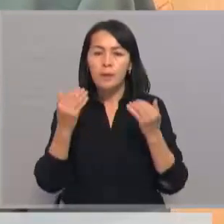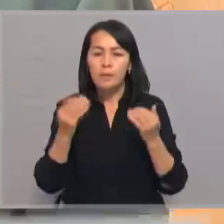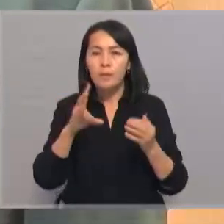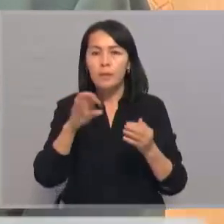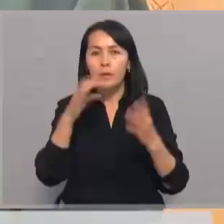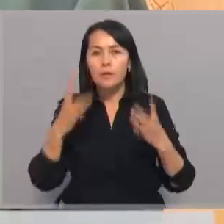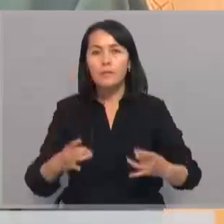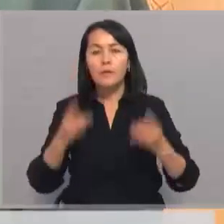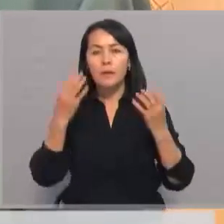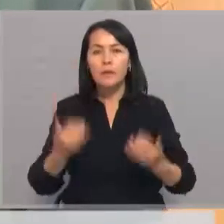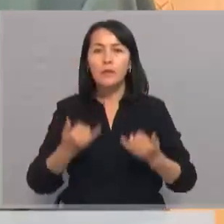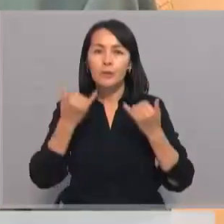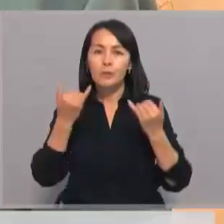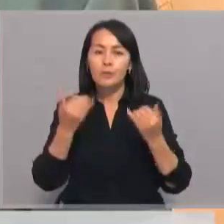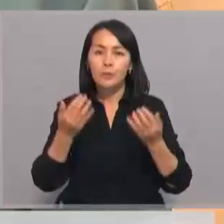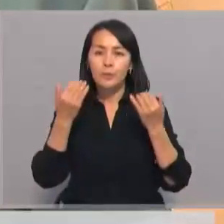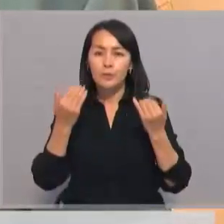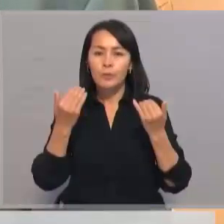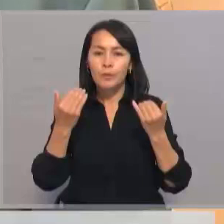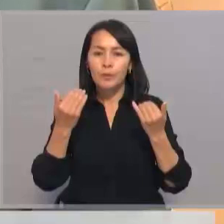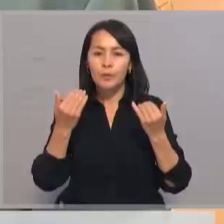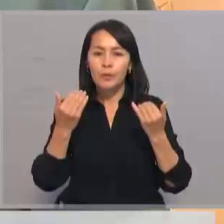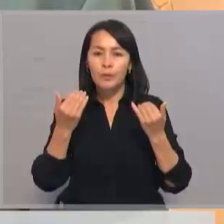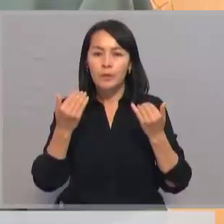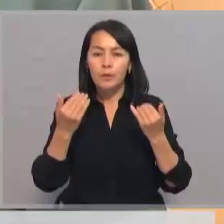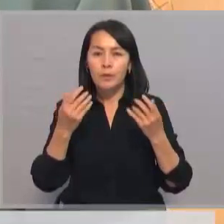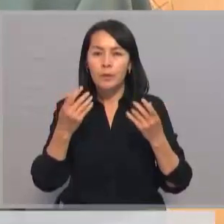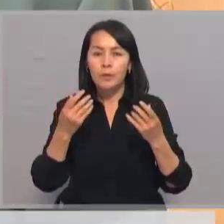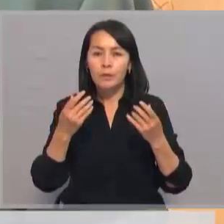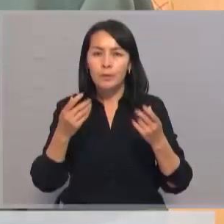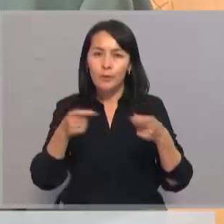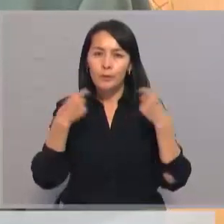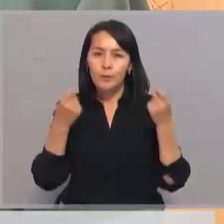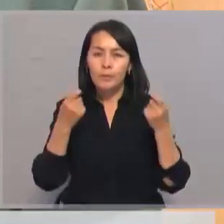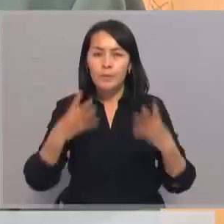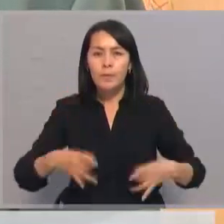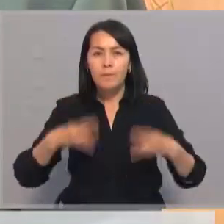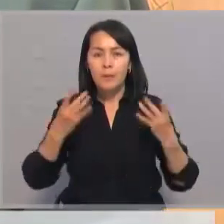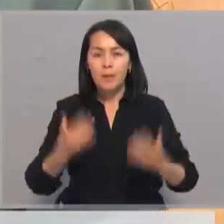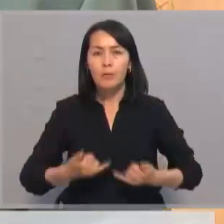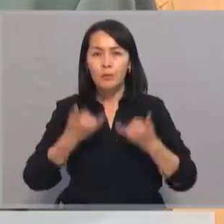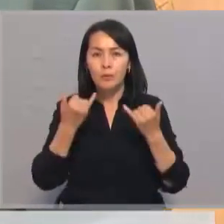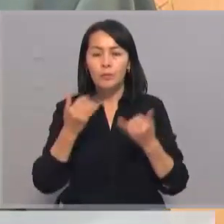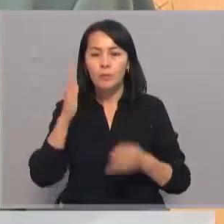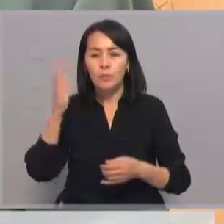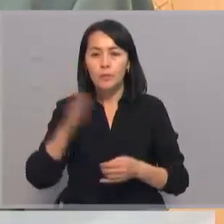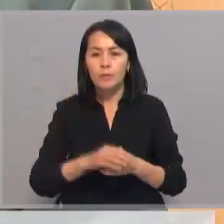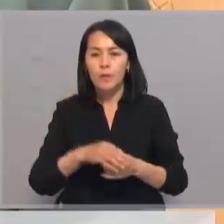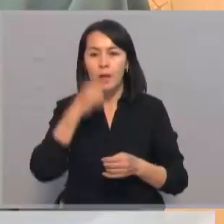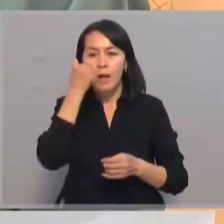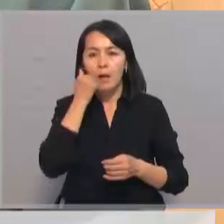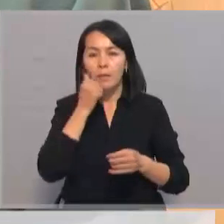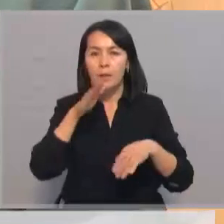Наурыз мейрамы да құтты болсын. Бүгінгі той дейміз бе, не дейміз? Мейрам құтты болсын. Апаңа